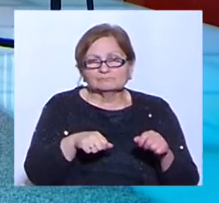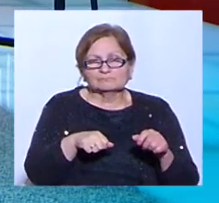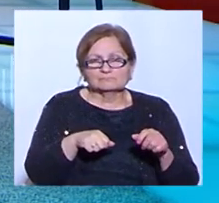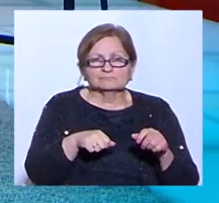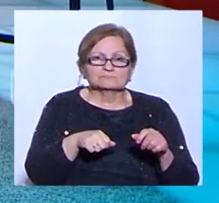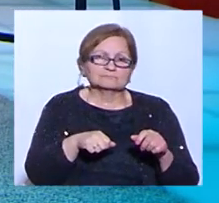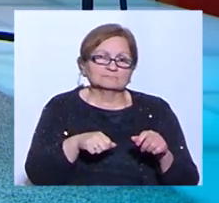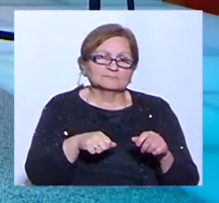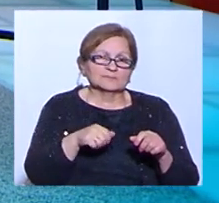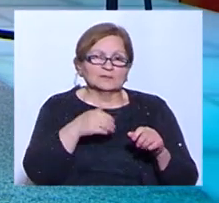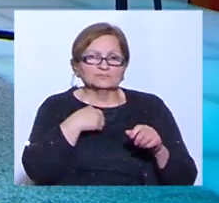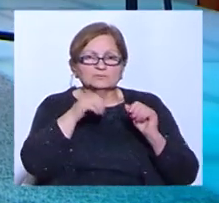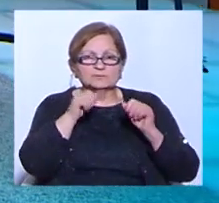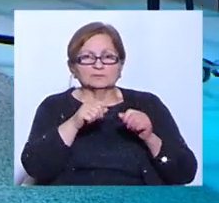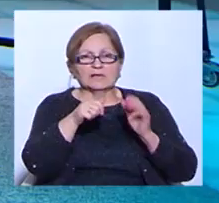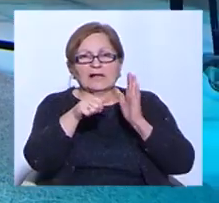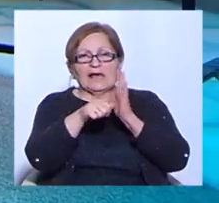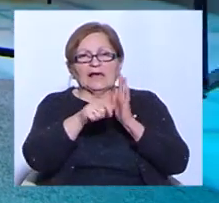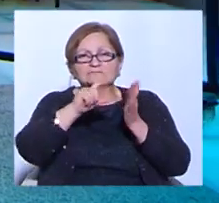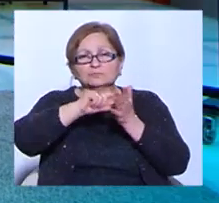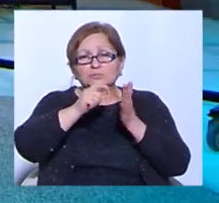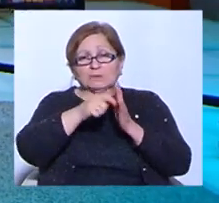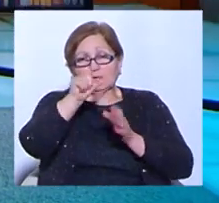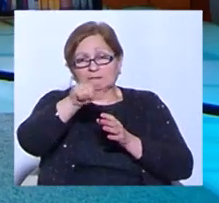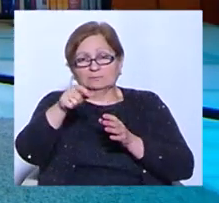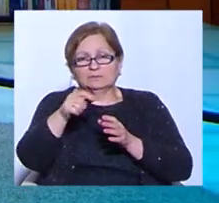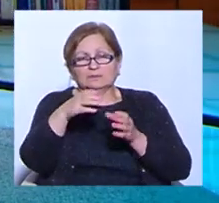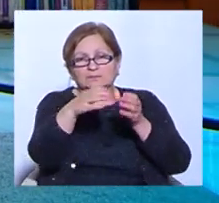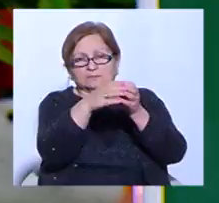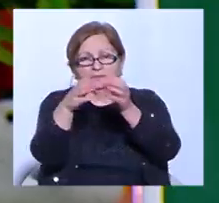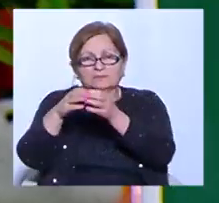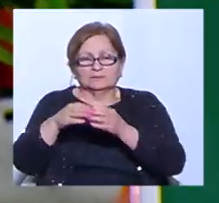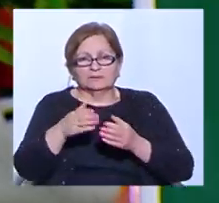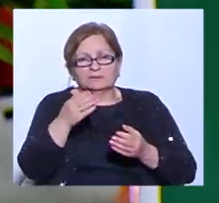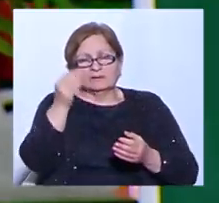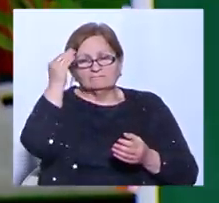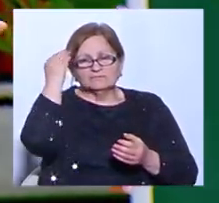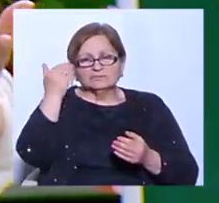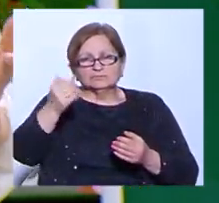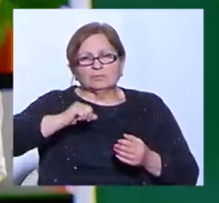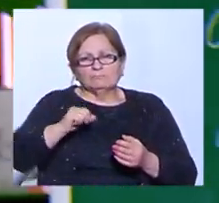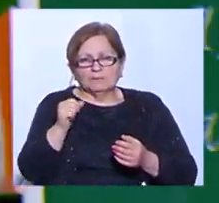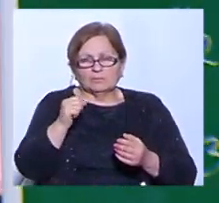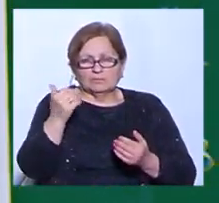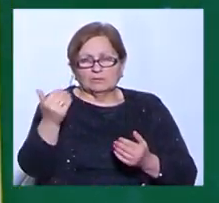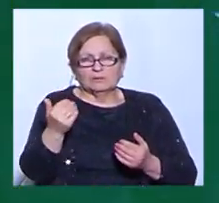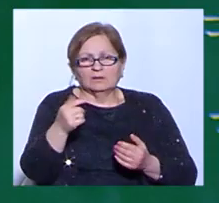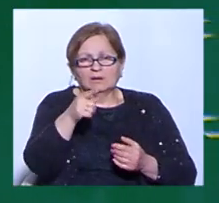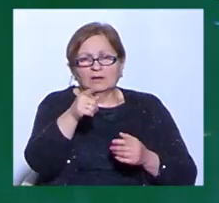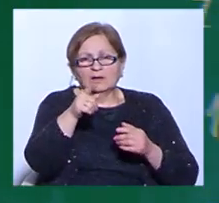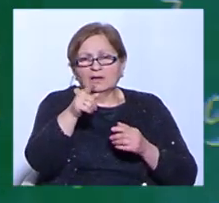აი რაღაცნაირად დავაჯგუფოთ ექსკუთხედები ფიჭებში. თქვათ ერთ-ერთმა თქვენმა მეგობარმა გადაწყვიტა ეს